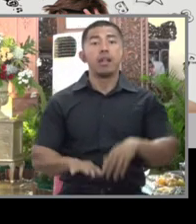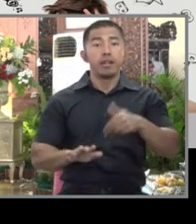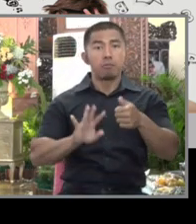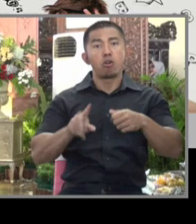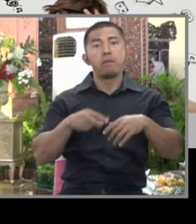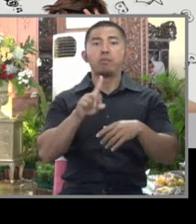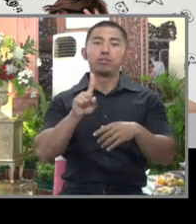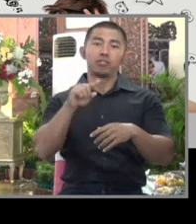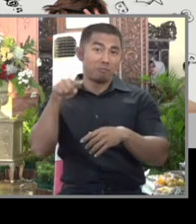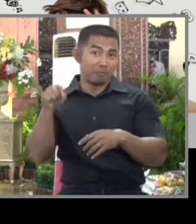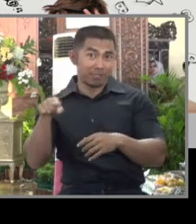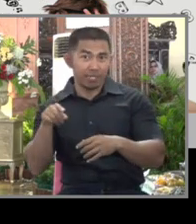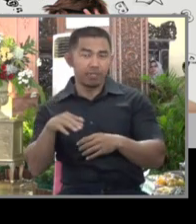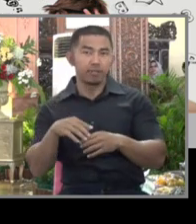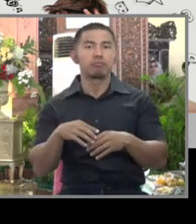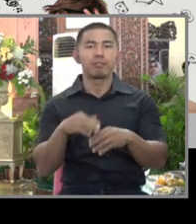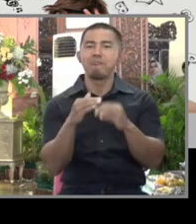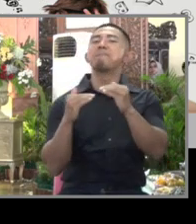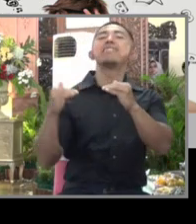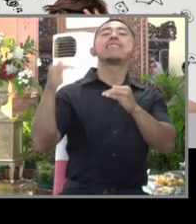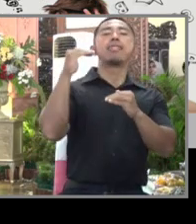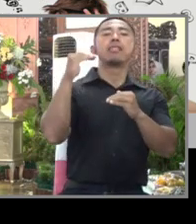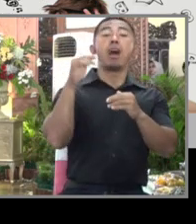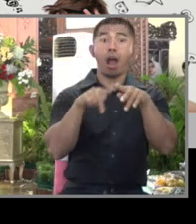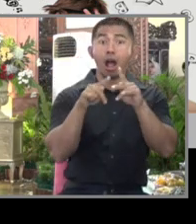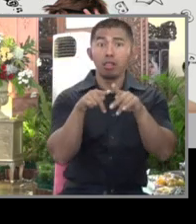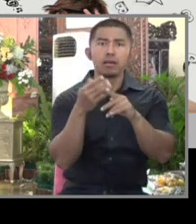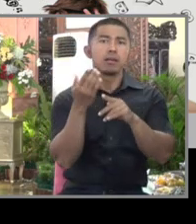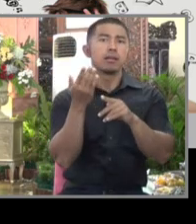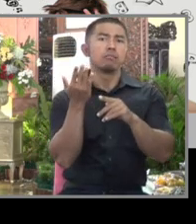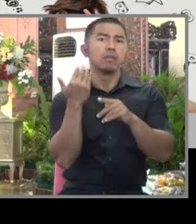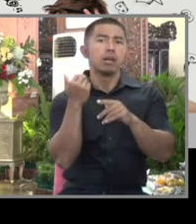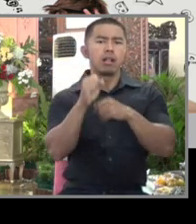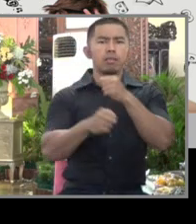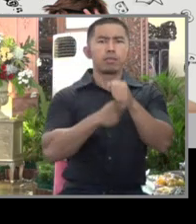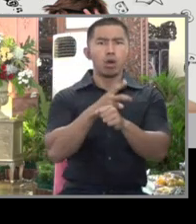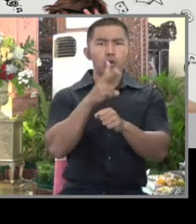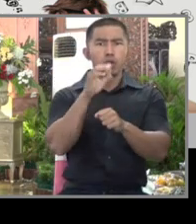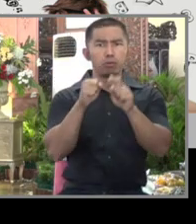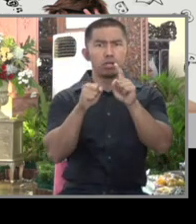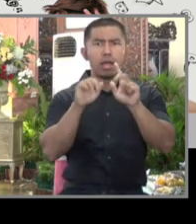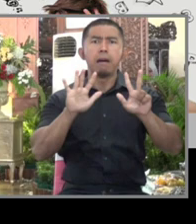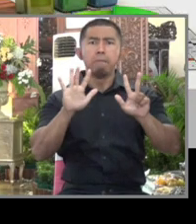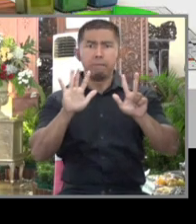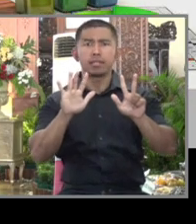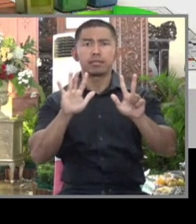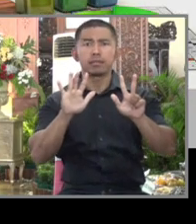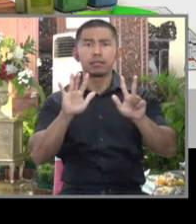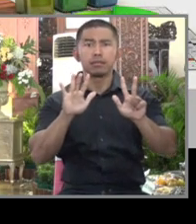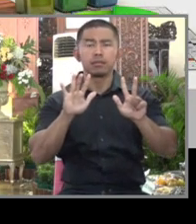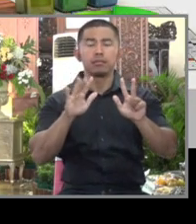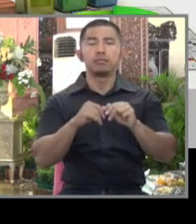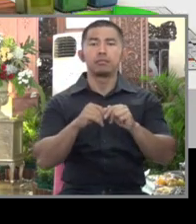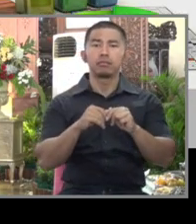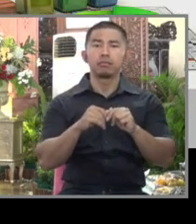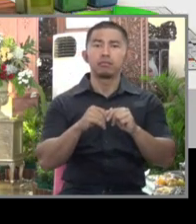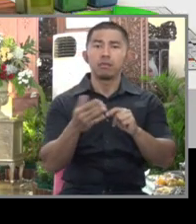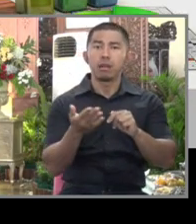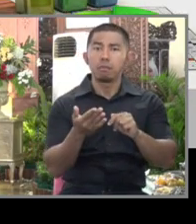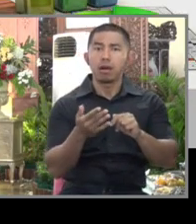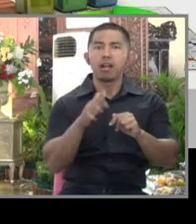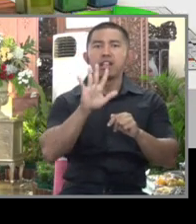6,02%, meningkat jika dibandingkan tahun 2018 yang mencapai